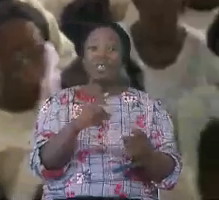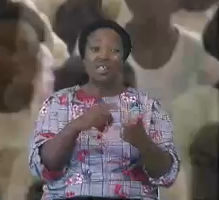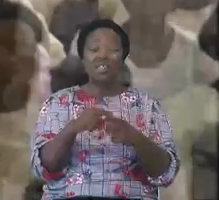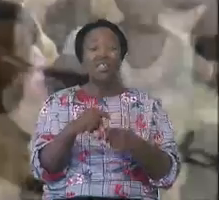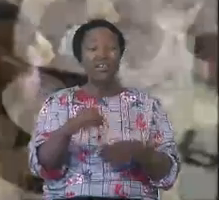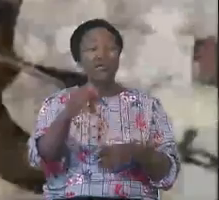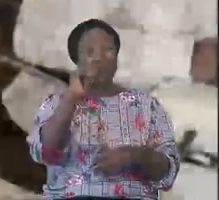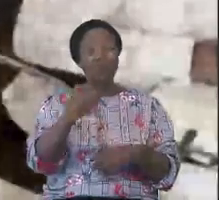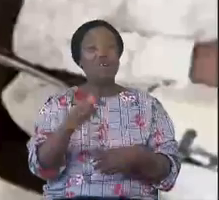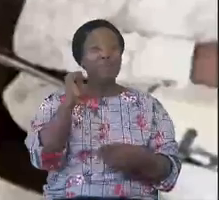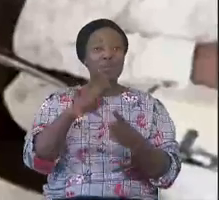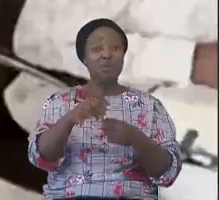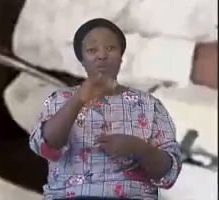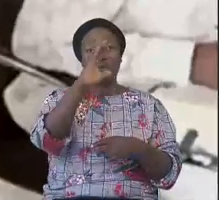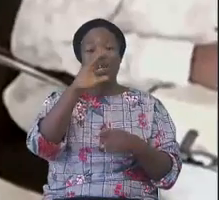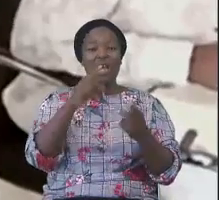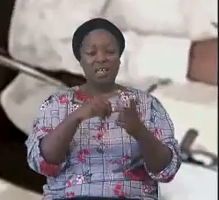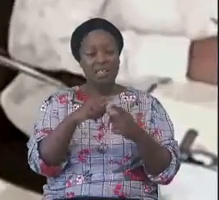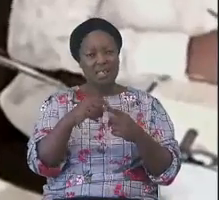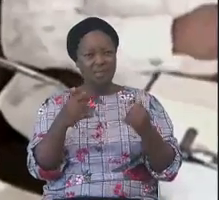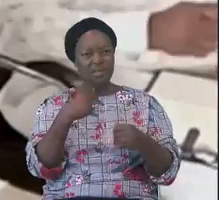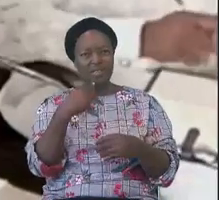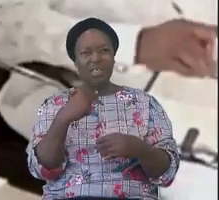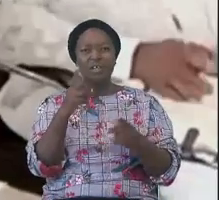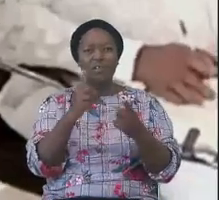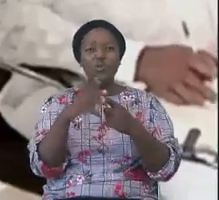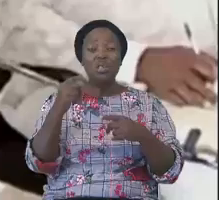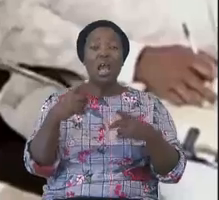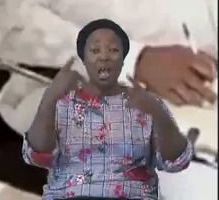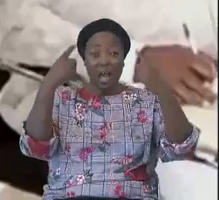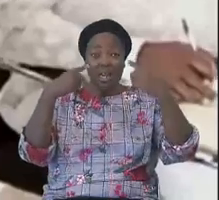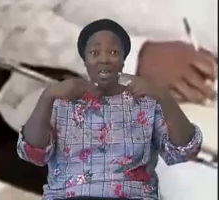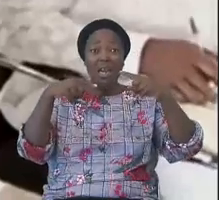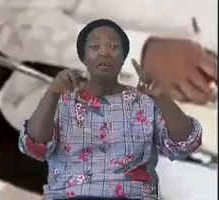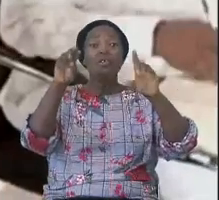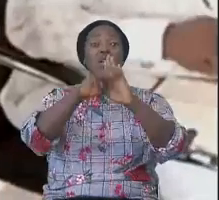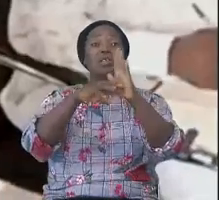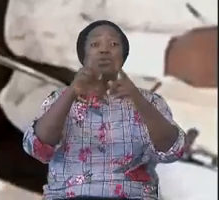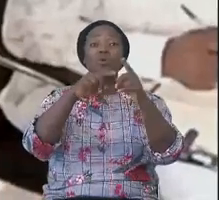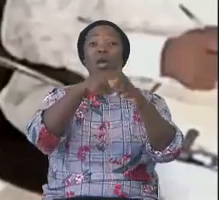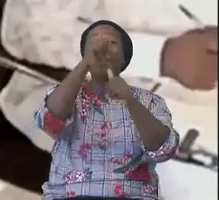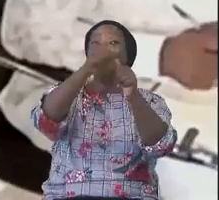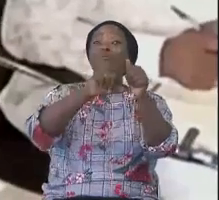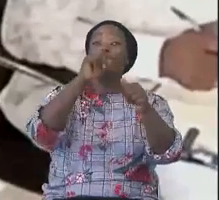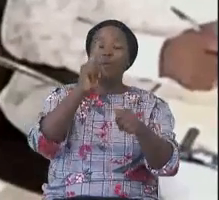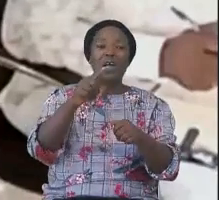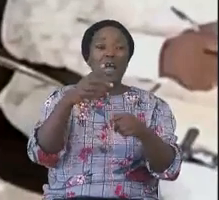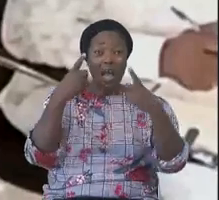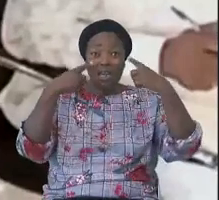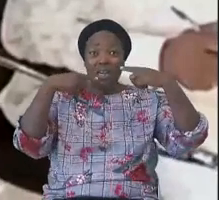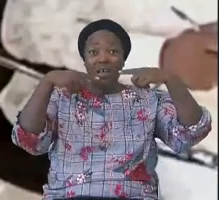Quand il eut pris le vinaigre, il a refusé de boire le vinaigre. Il dit,